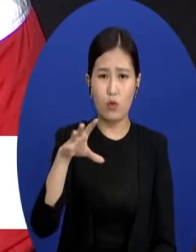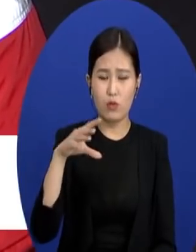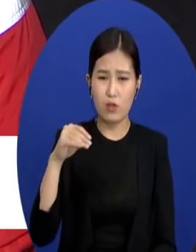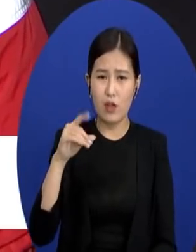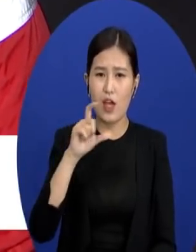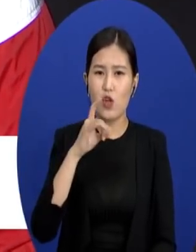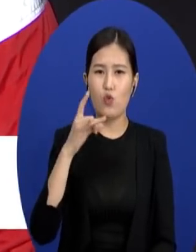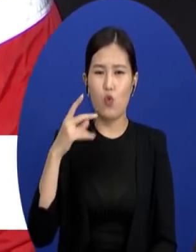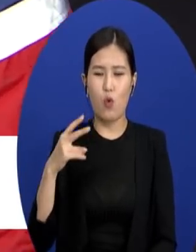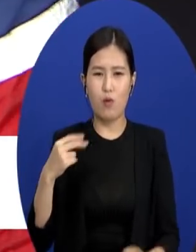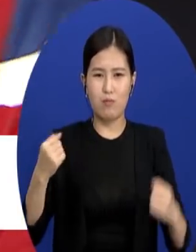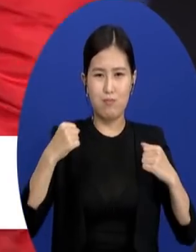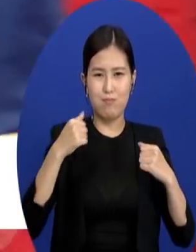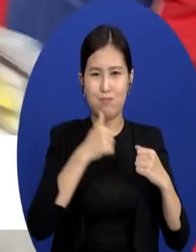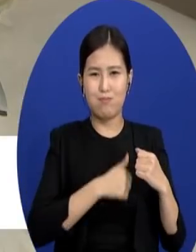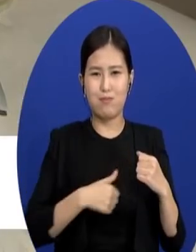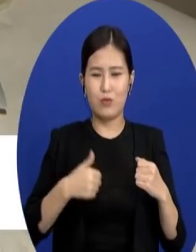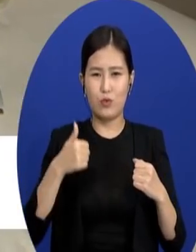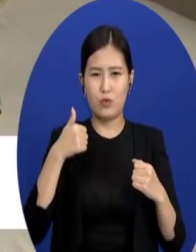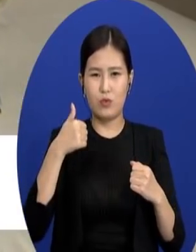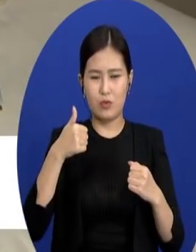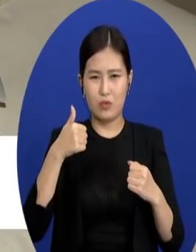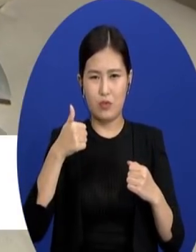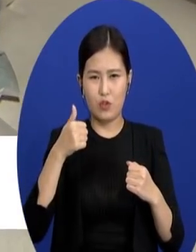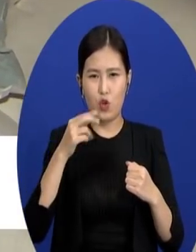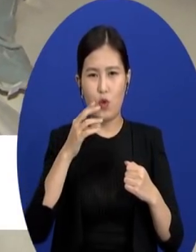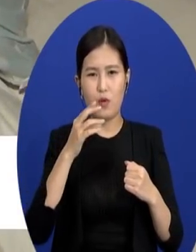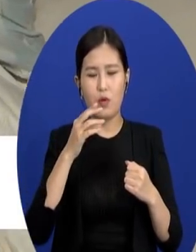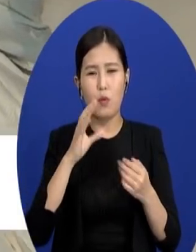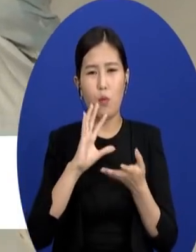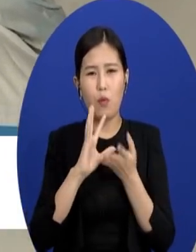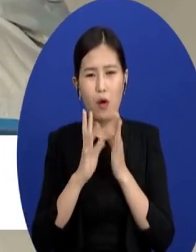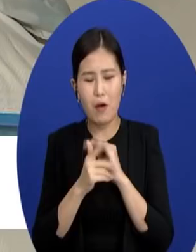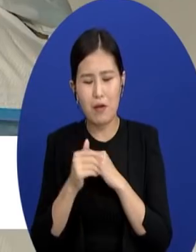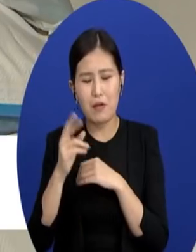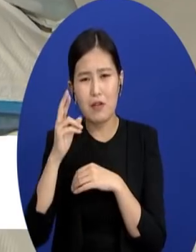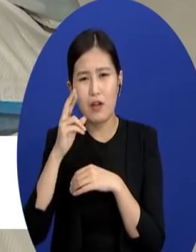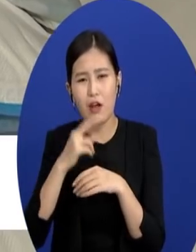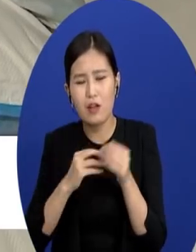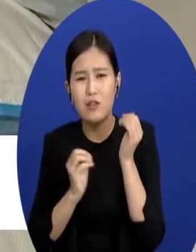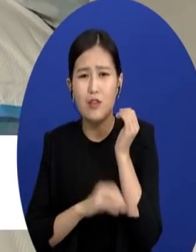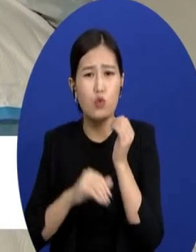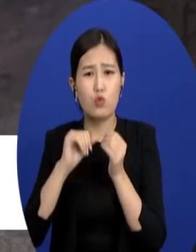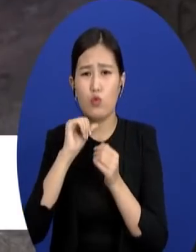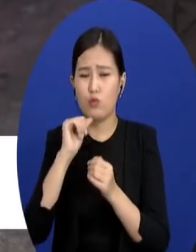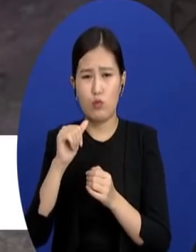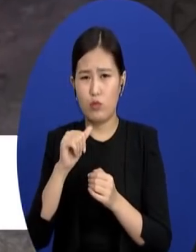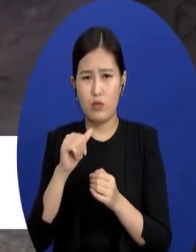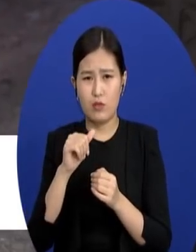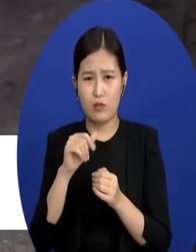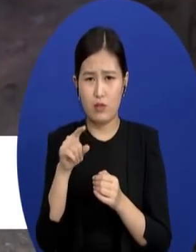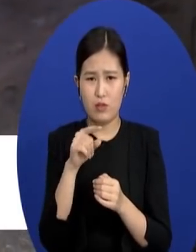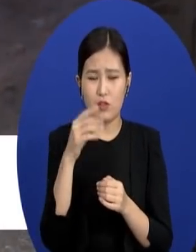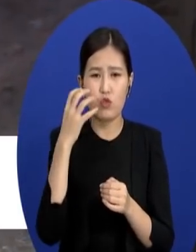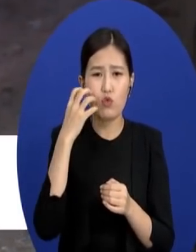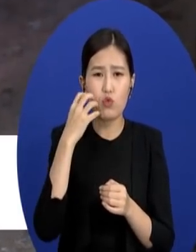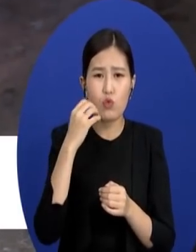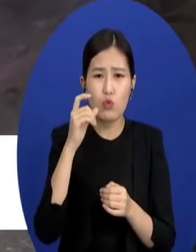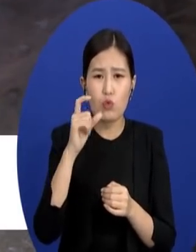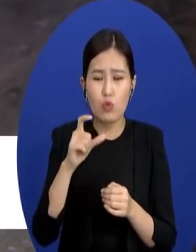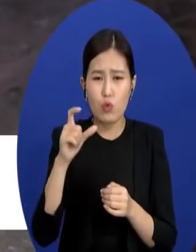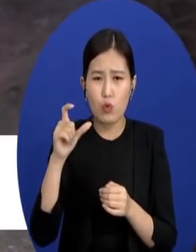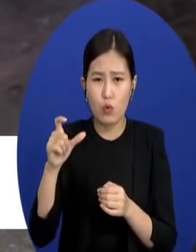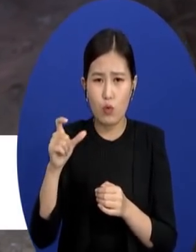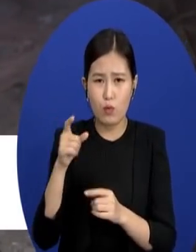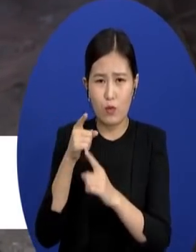болж ядуу амьдарч байгаа хүмүүс биш юм а. Иймд тэдэнд туслах ажил хамгийн энгийн бас үр дүнтэй арга. Ахмадын дугаар ажилуулах